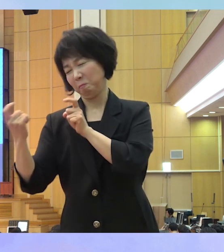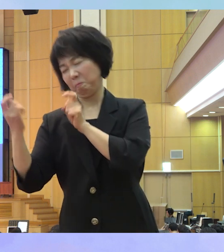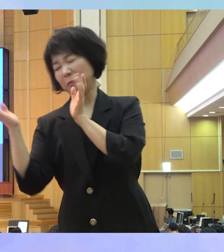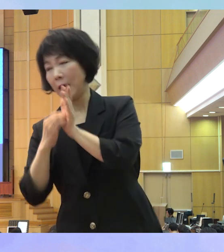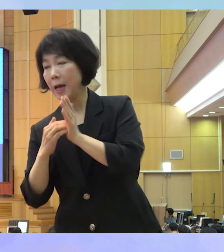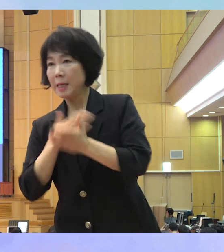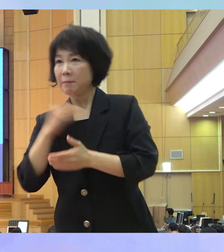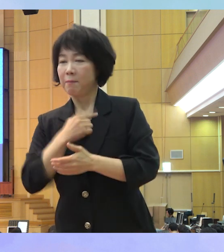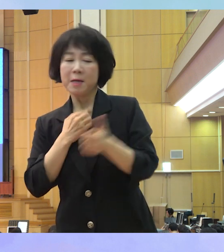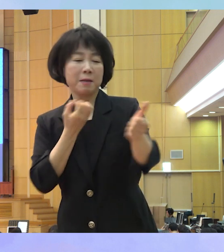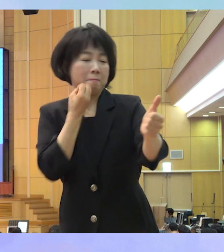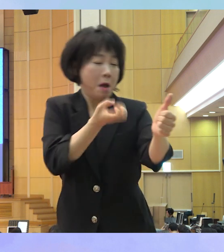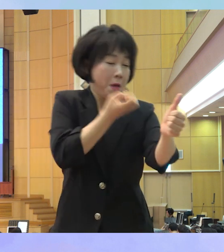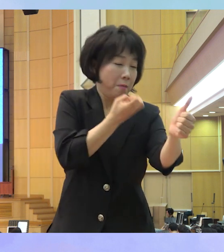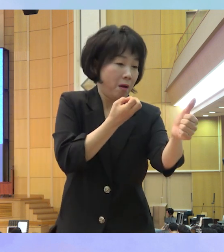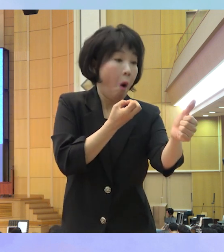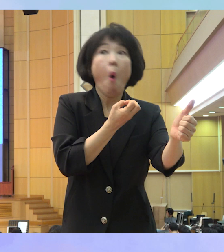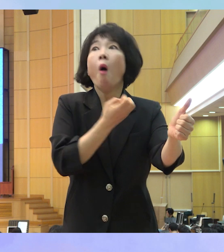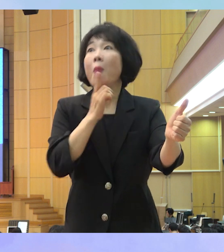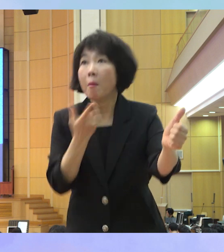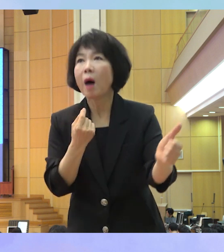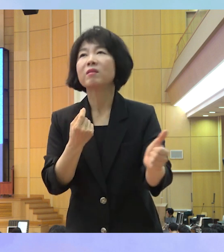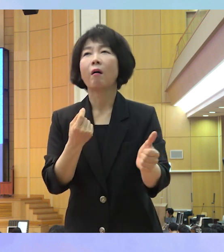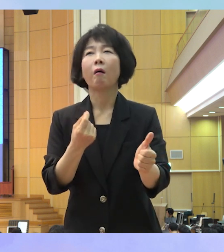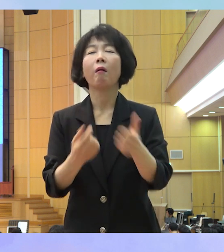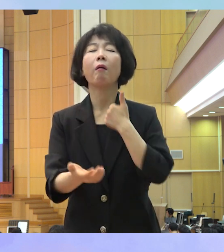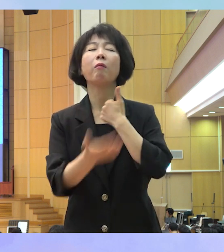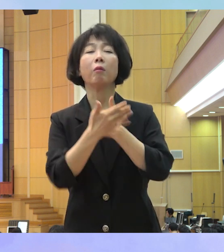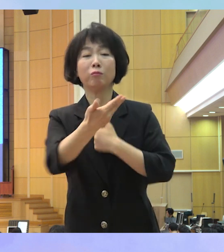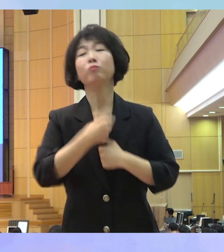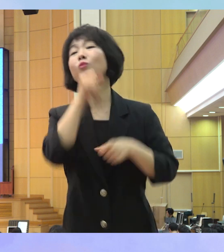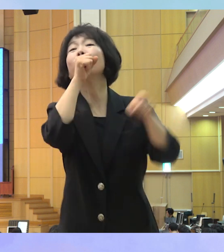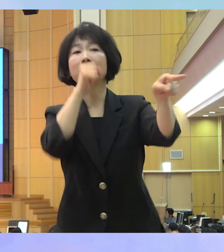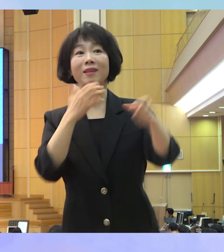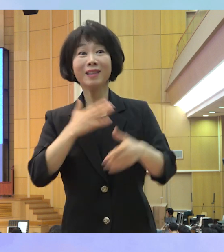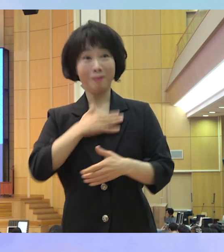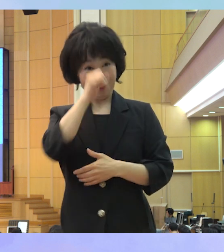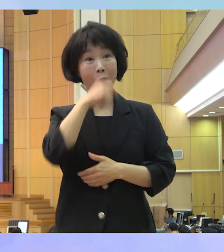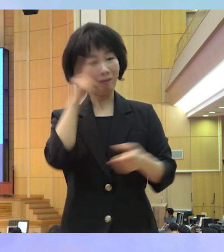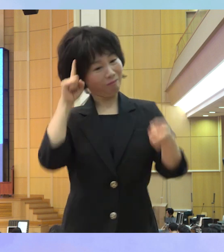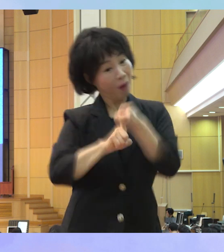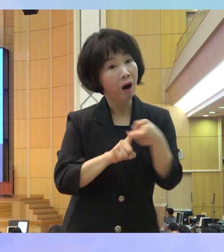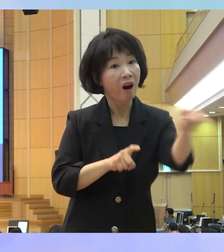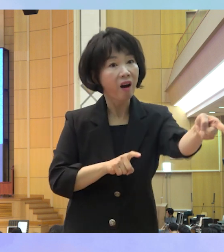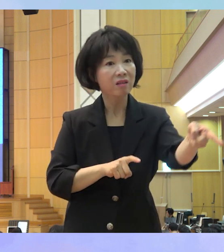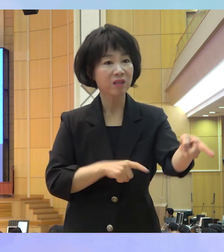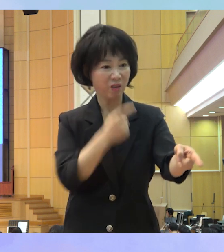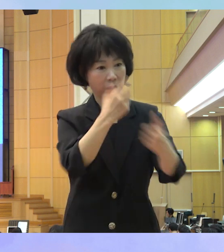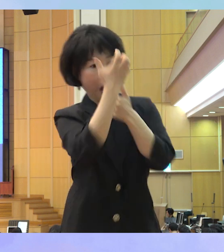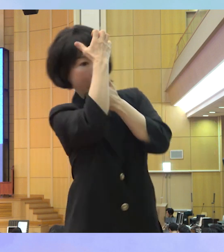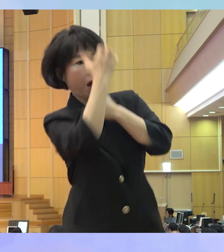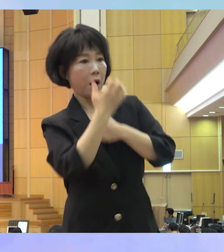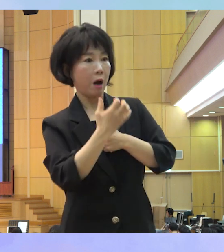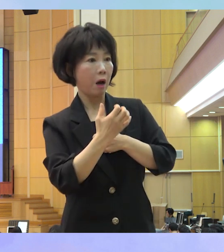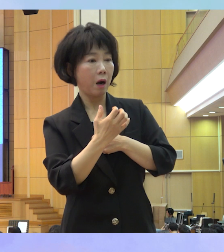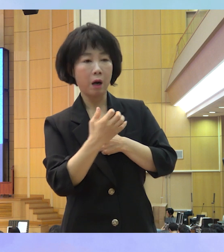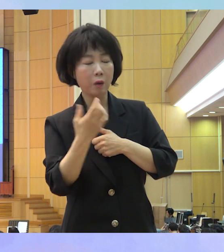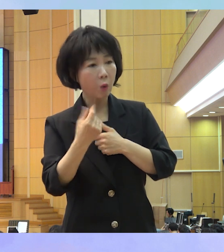잘 들어주는 사람의 말을 아무래도 잘 들어주면 우리가 기분이 좋잖아요. 부모님께도 마찬가지라는